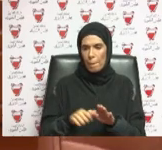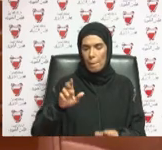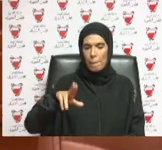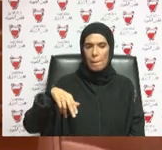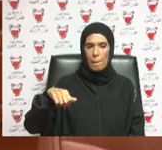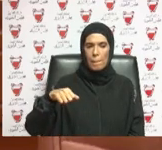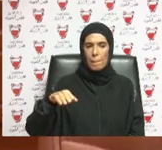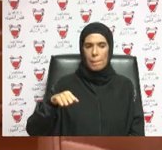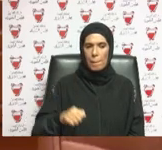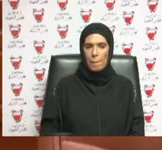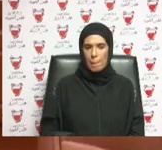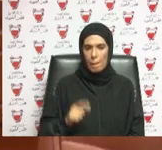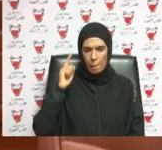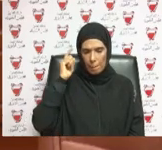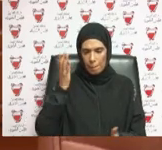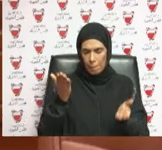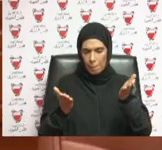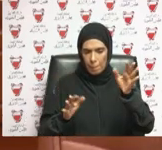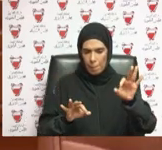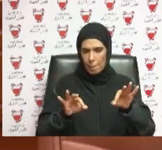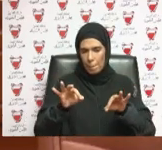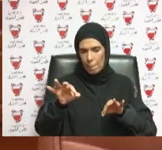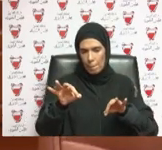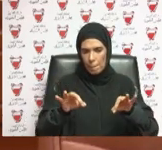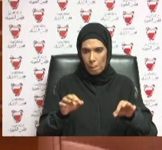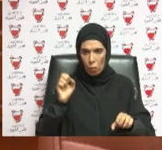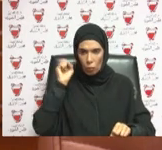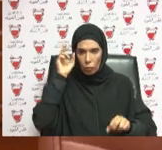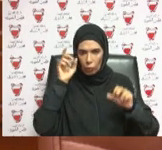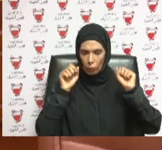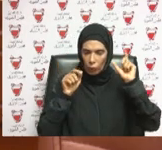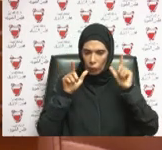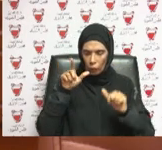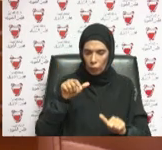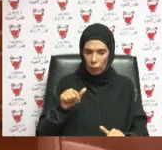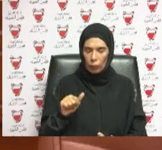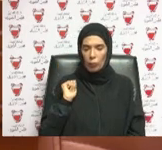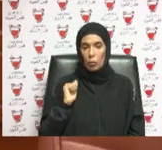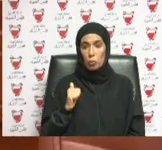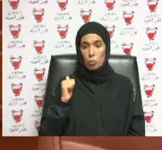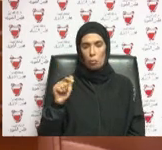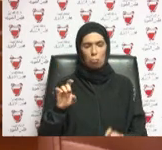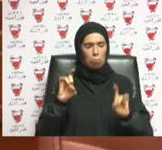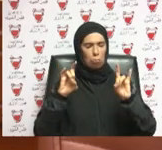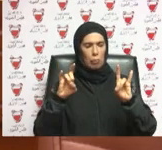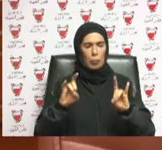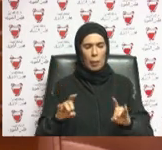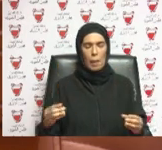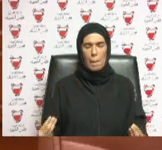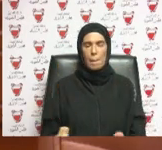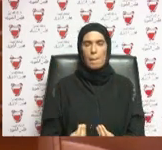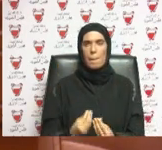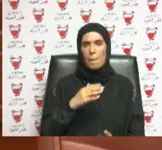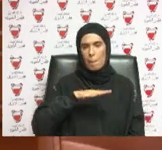لما يتمتع به من حنكة سياسية وتفكير رجل سابق لعصره تحت راية صاحب